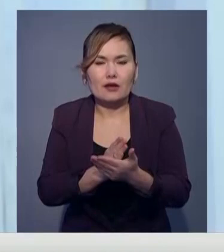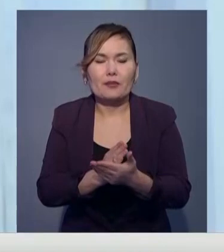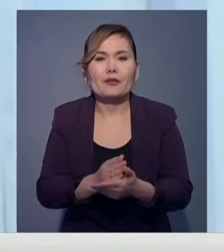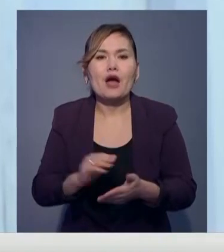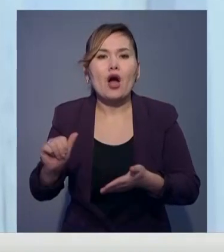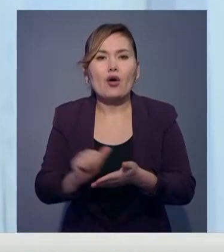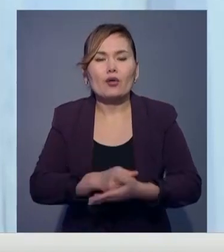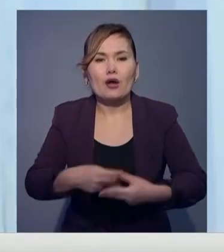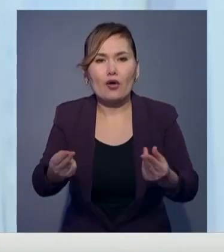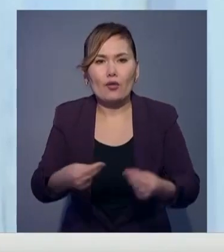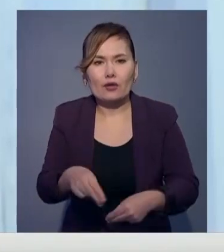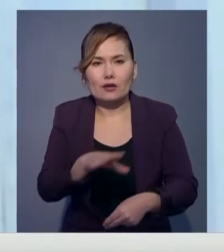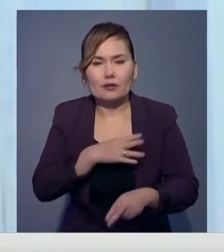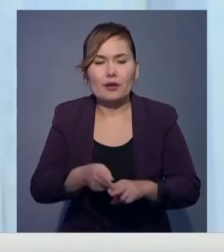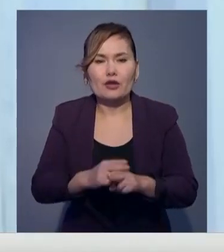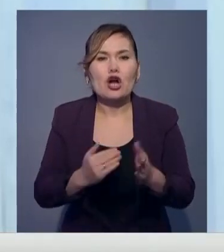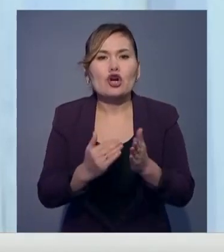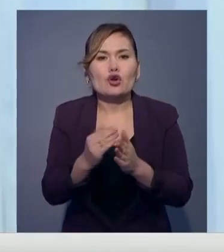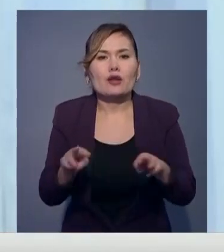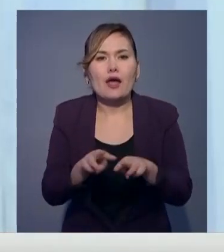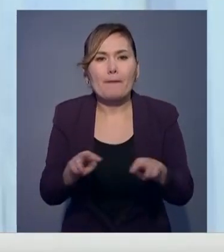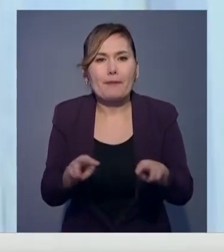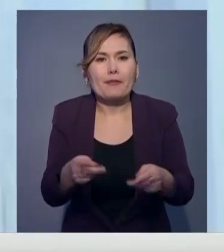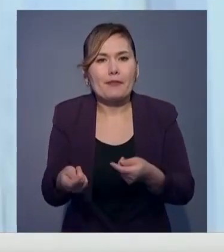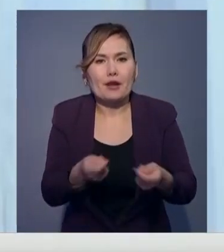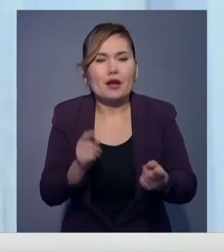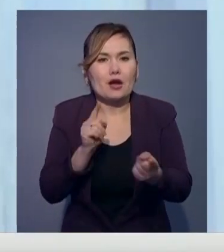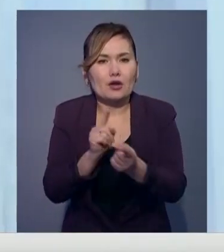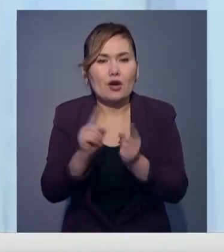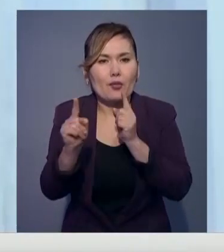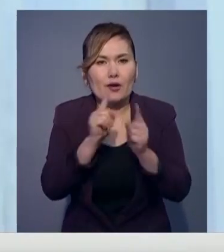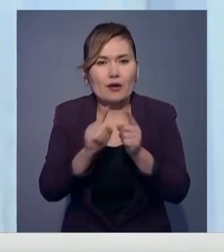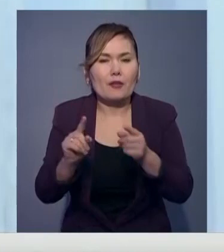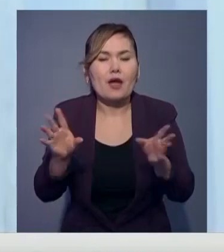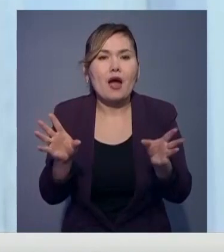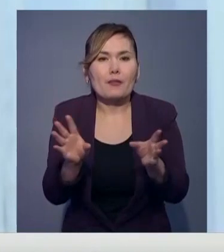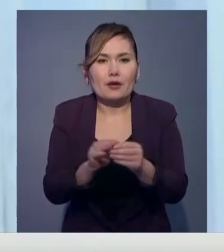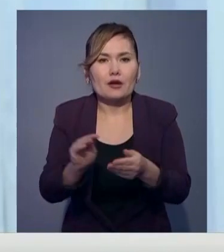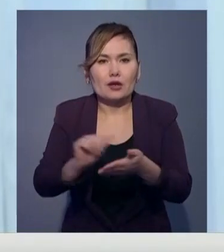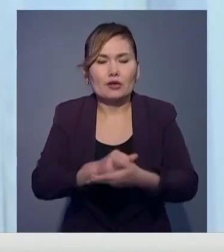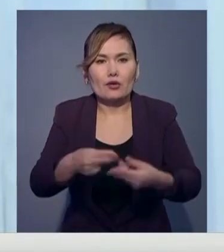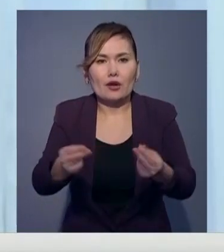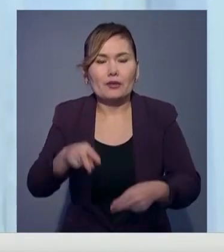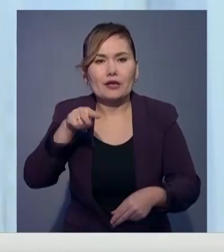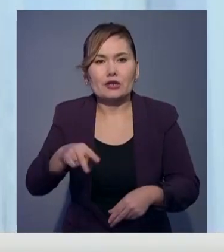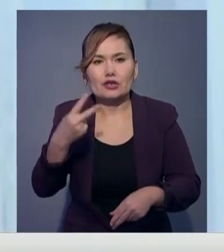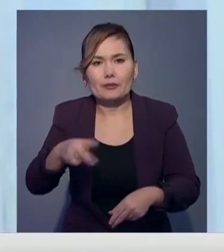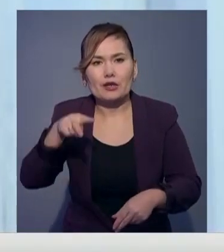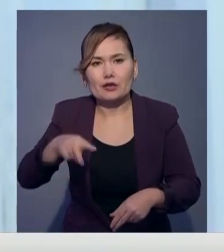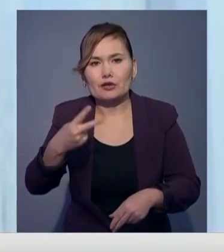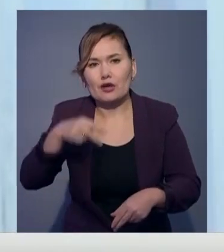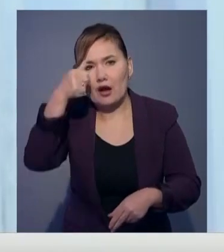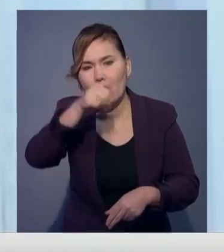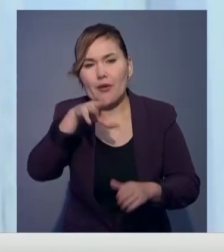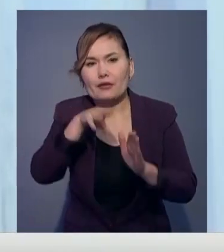жақты құжаттарға қол қоямыз. Жоғары мемлекетаралық кеңестің нәтижесі бірлескен декларация. 2020-2022 жылдарға арналған